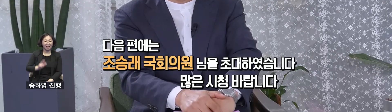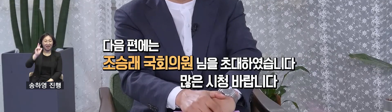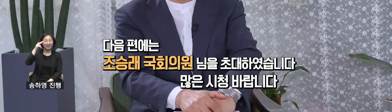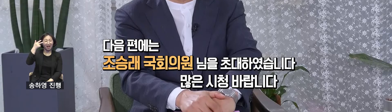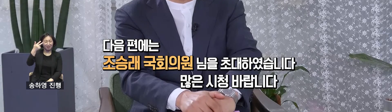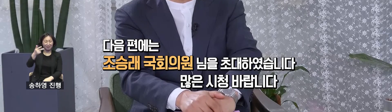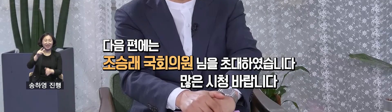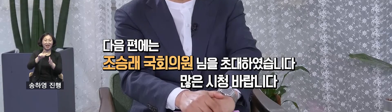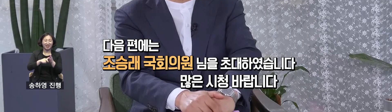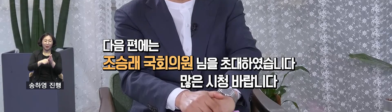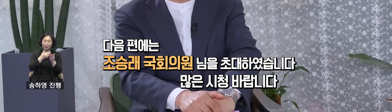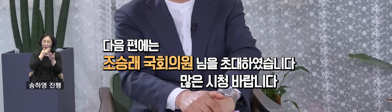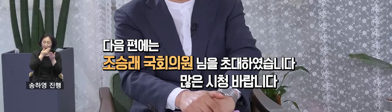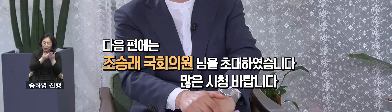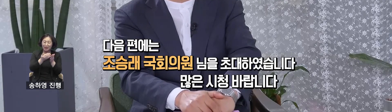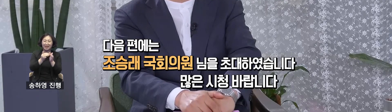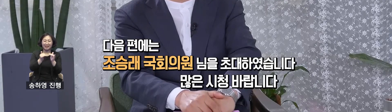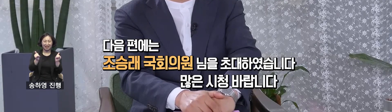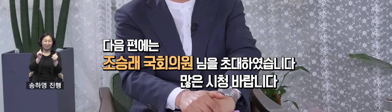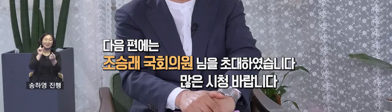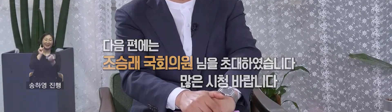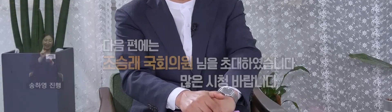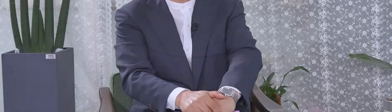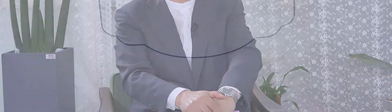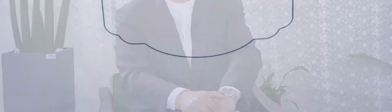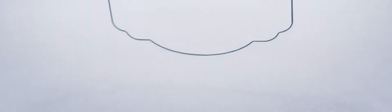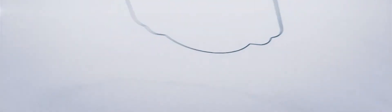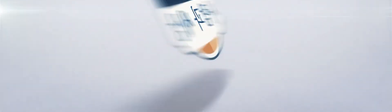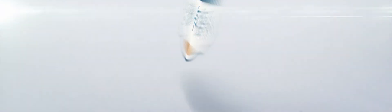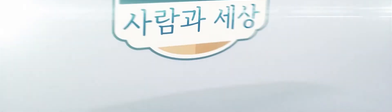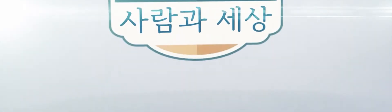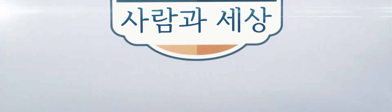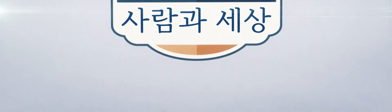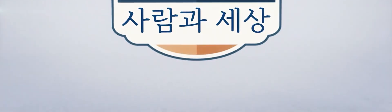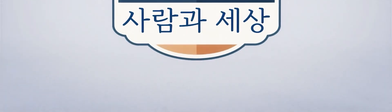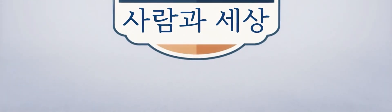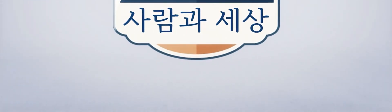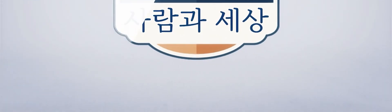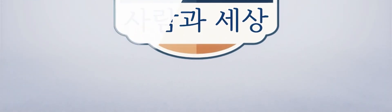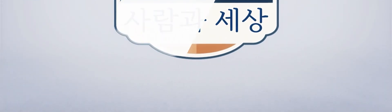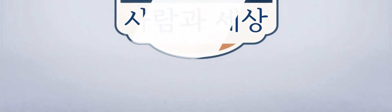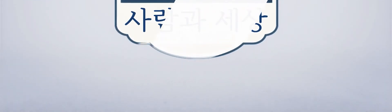다음 주 이 시간에도 소중한 의견과 함께하겠습니다.